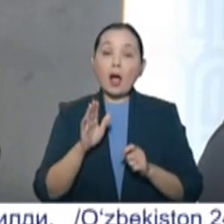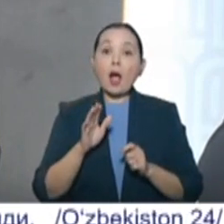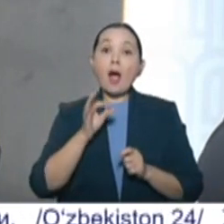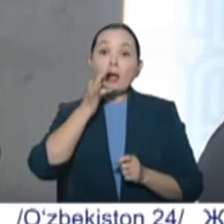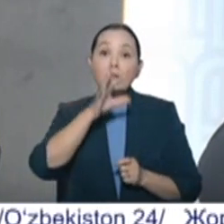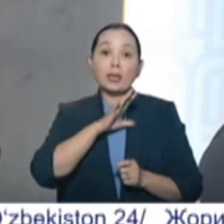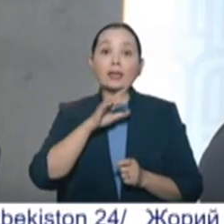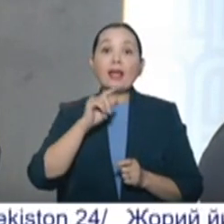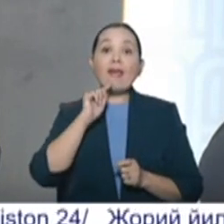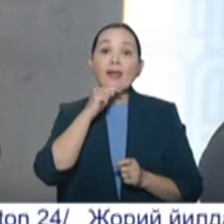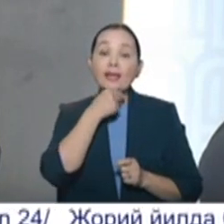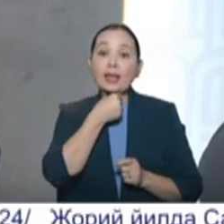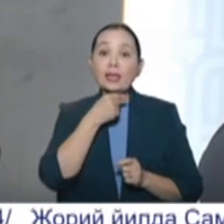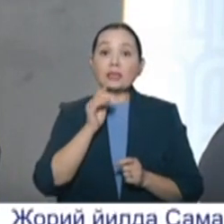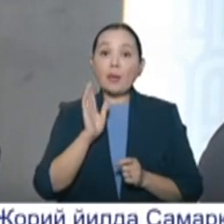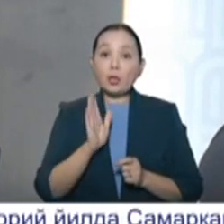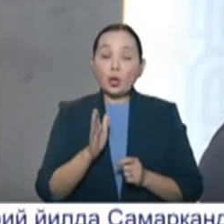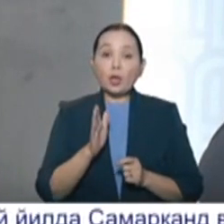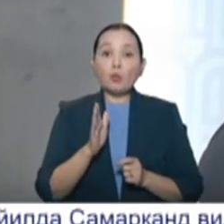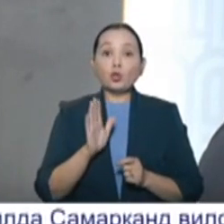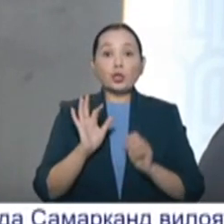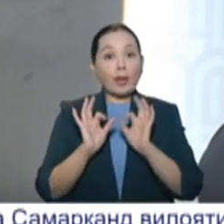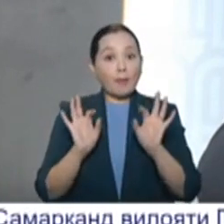aytganimdek, energiya samaradorlik bo'yicha gapiradigan bo'lsak,